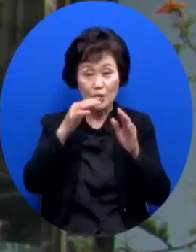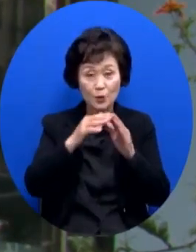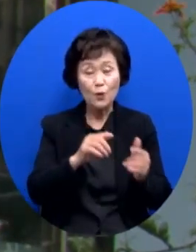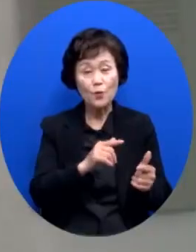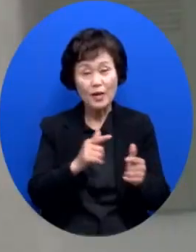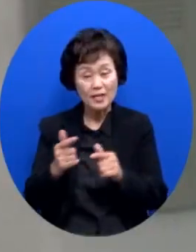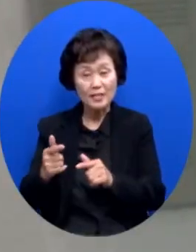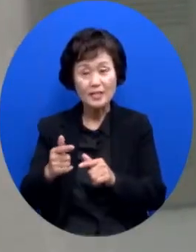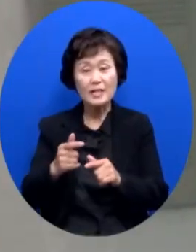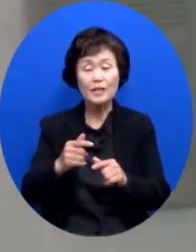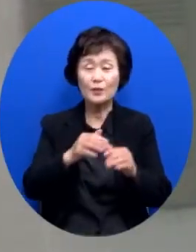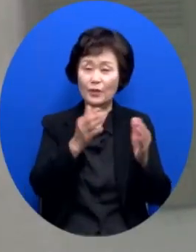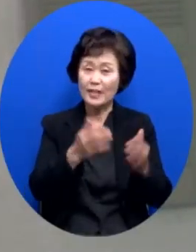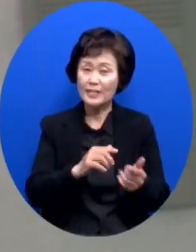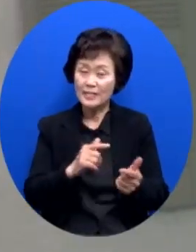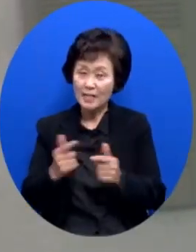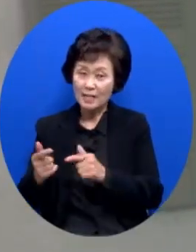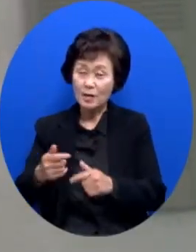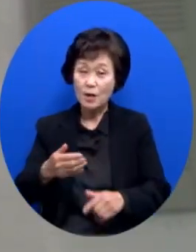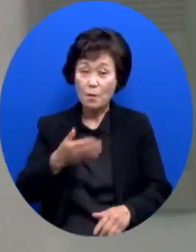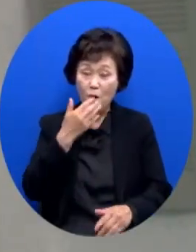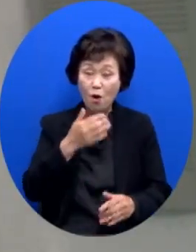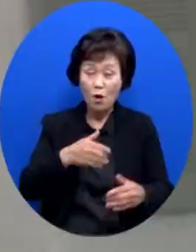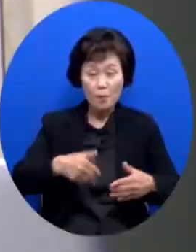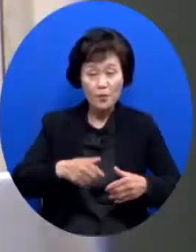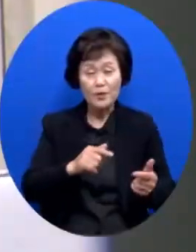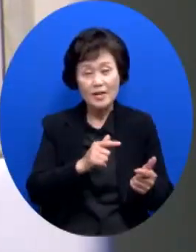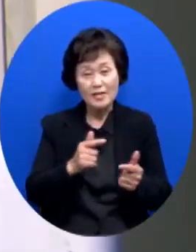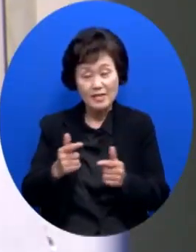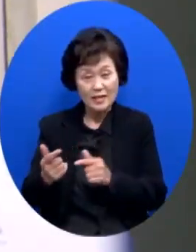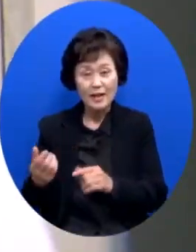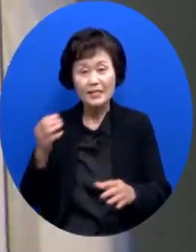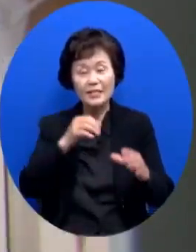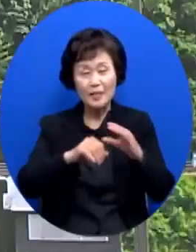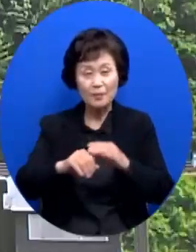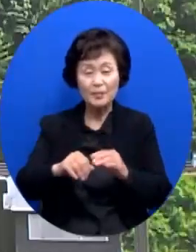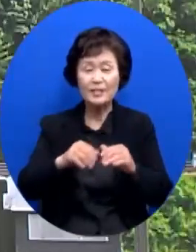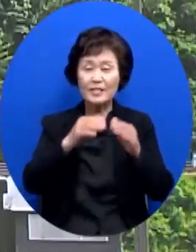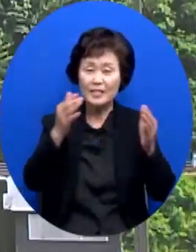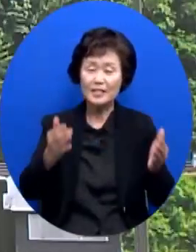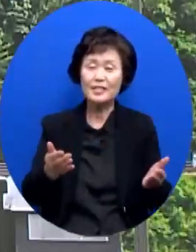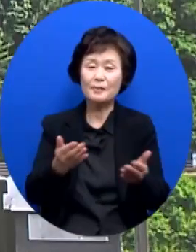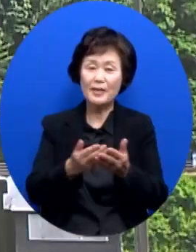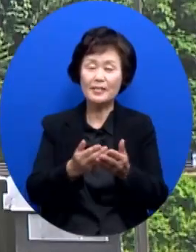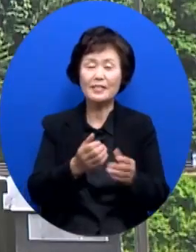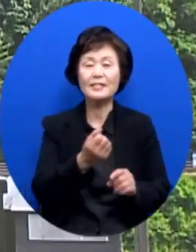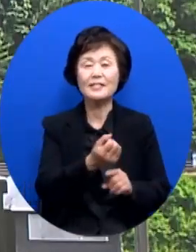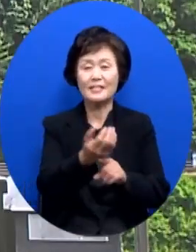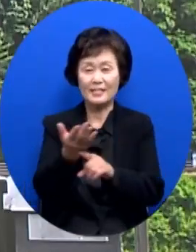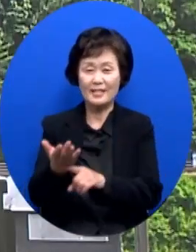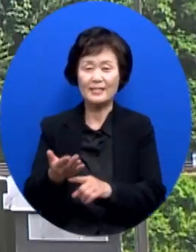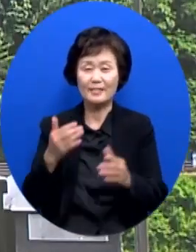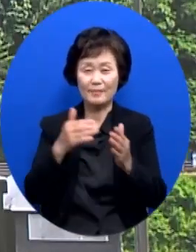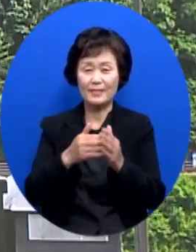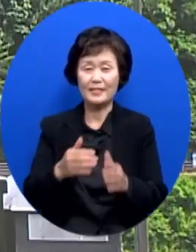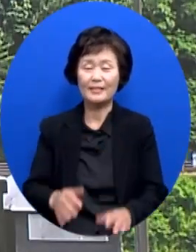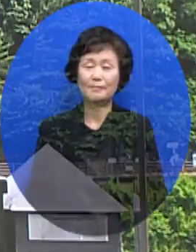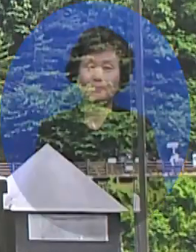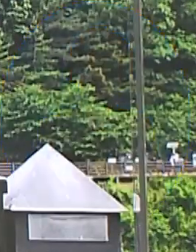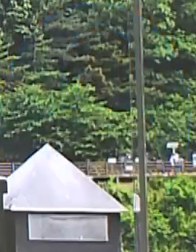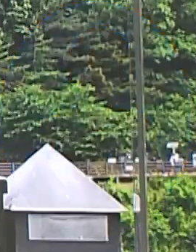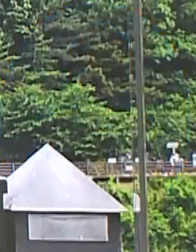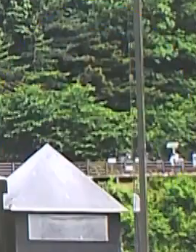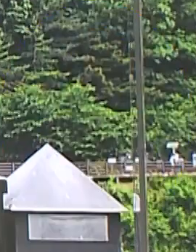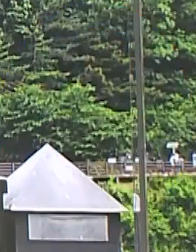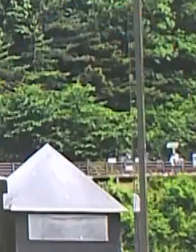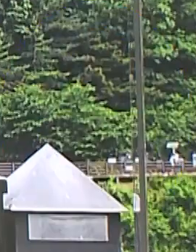교회와 단체에 생필품이 담긴 희망상자 450여 개를 전달했습니다. 각 지역별 단신 전해드렸습니다. CTS